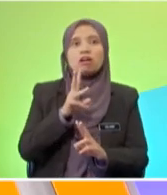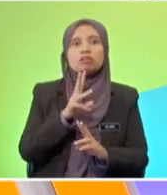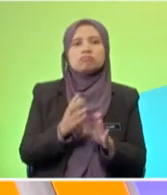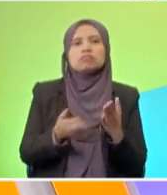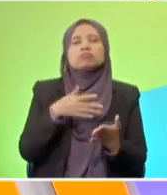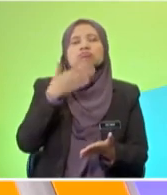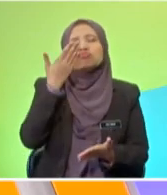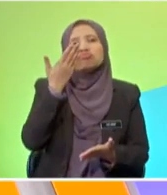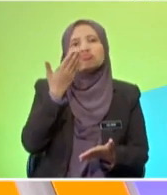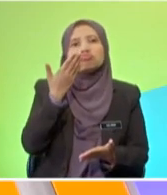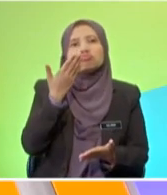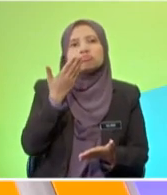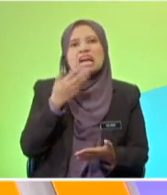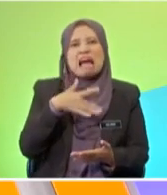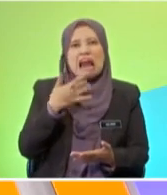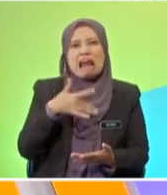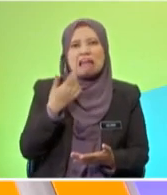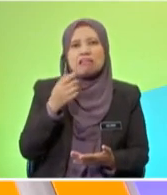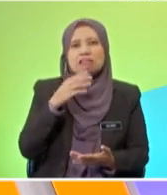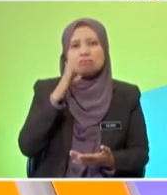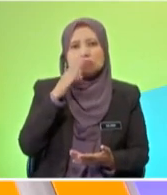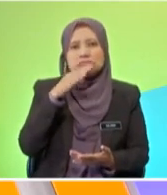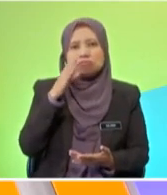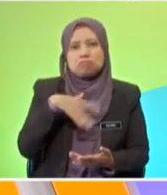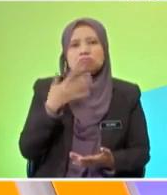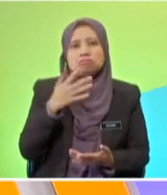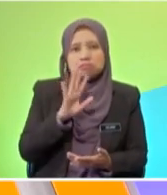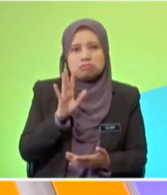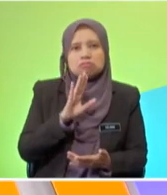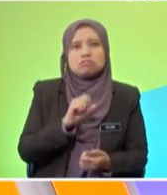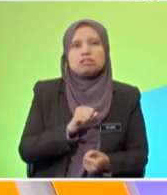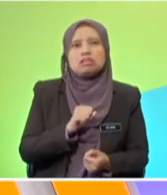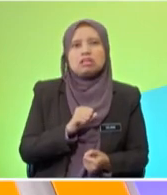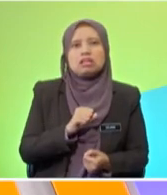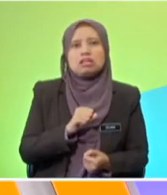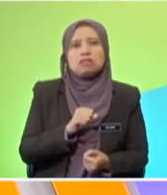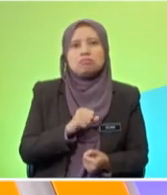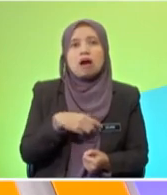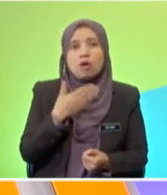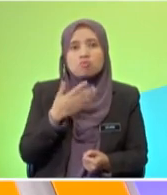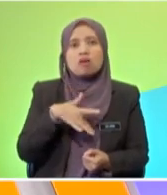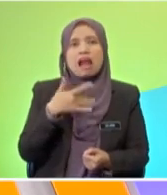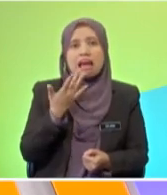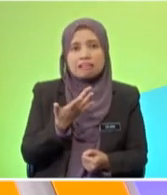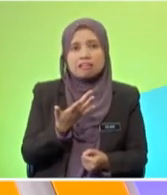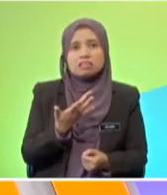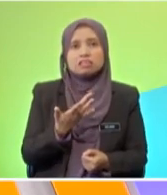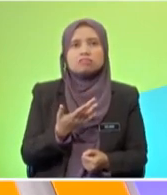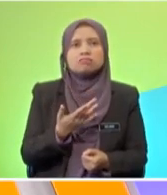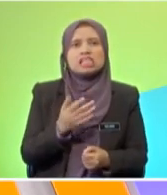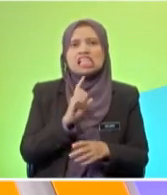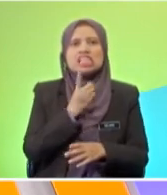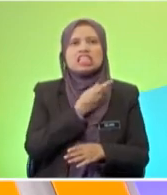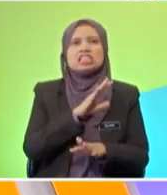bau mungkin dah rasa tidak bau bunda tak sedap Inikah lagi kita tidak rasa Betul tak buat